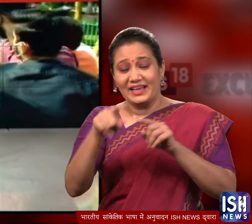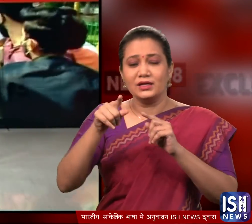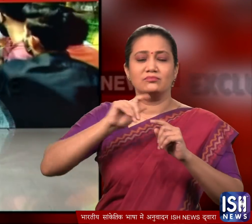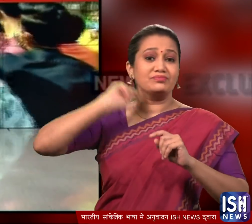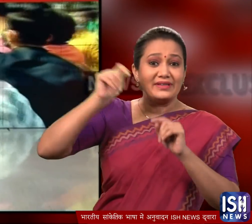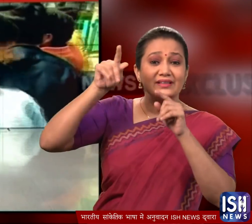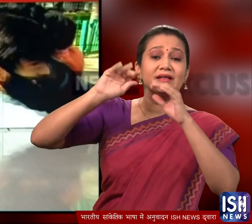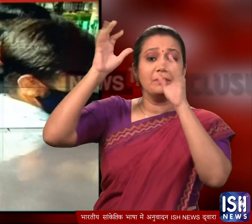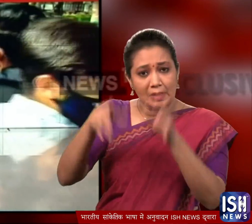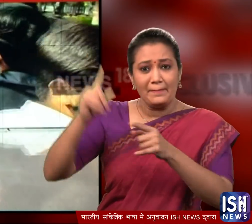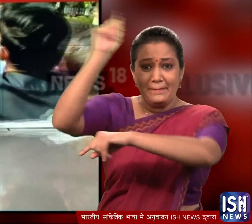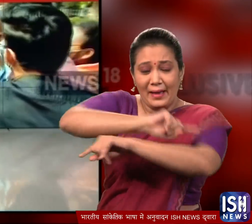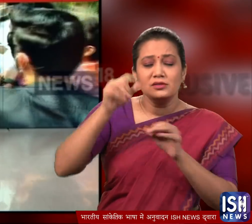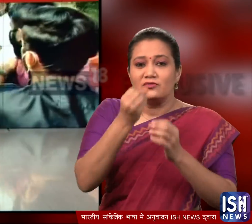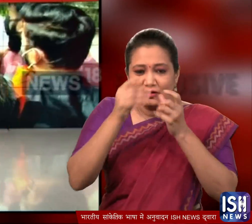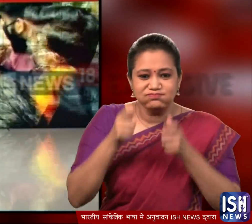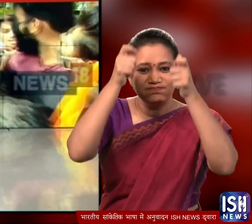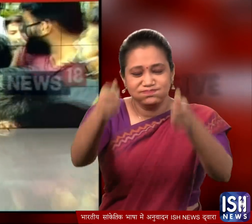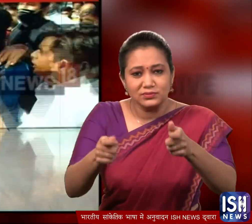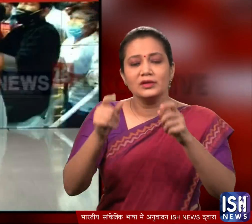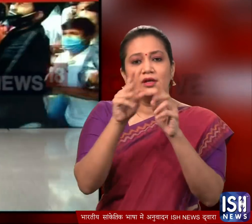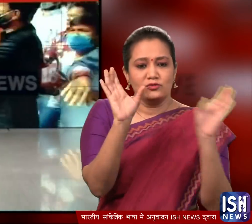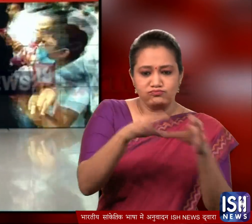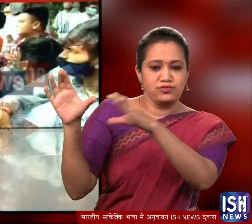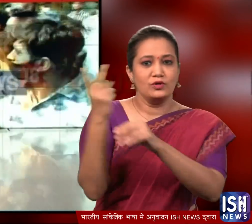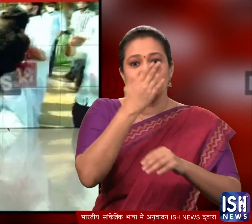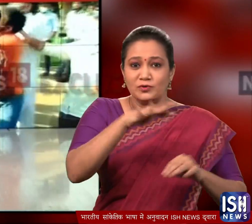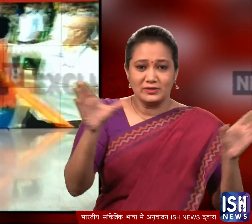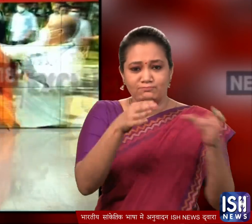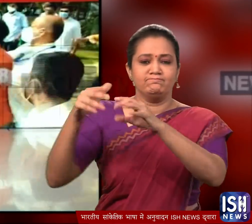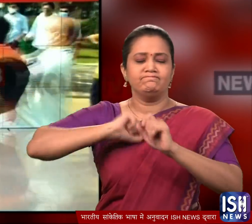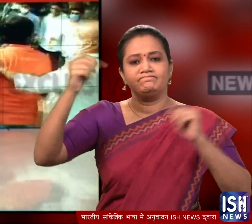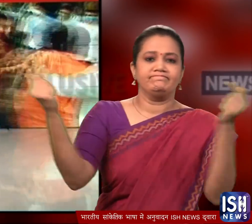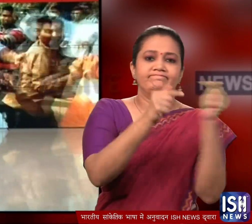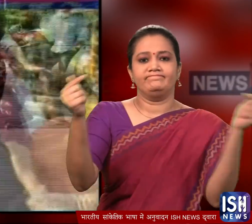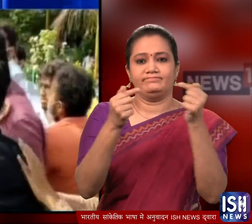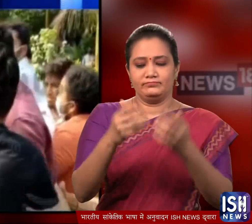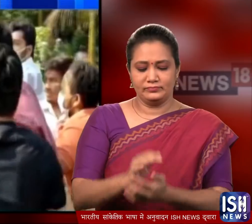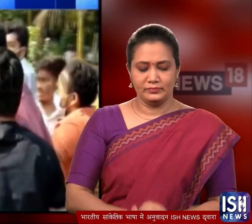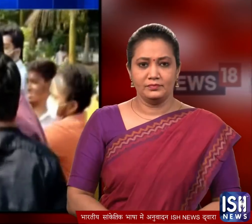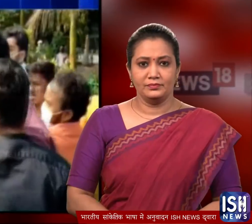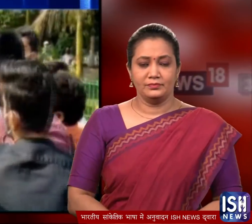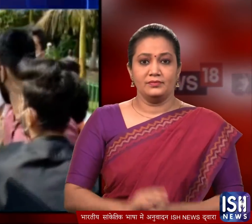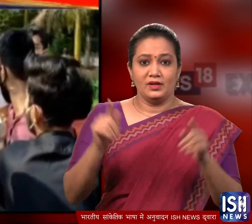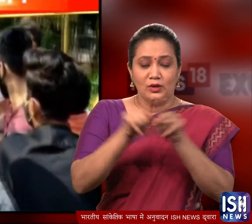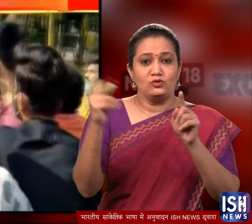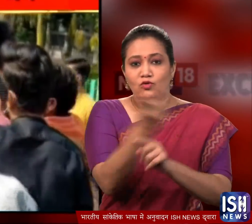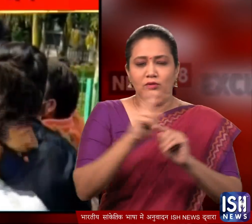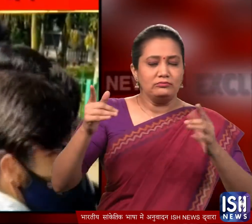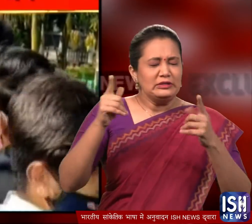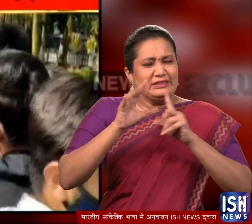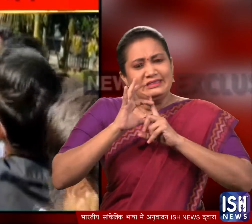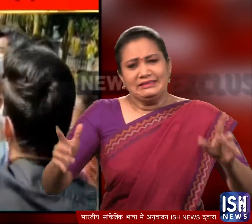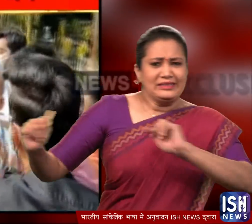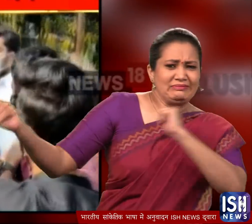दिवस पर शहीदों की मूर्तियों को फूलों की माला पहनाने के लिए छात्र संगठनों के नेताओं में जंग छिड़ गई और दोनों पक्ष एक दूसरे